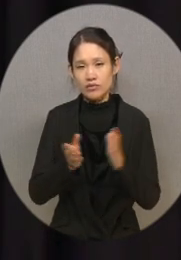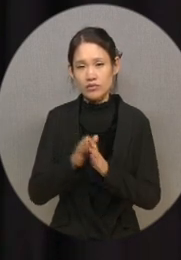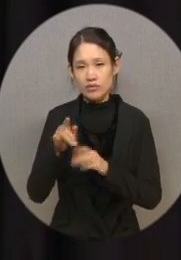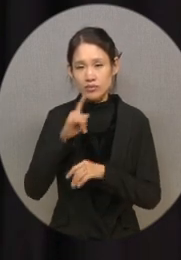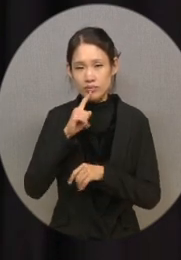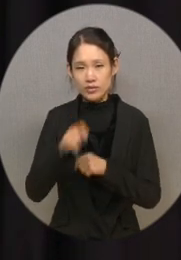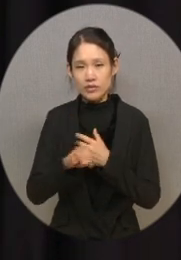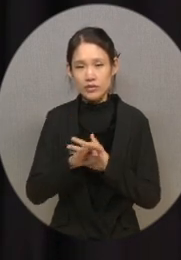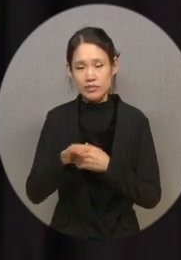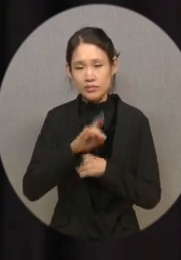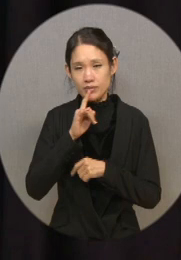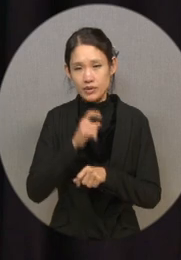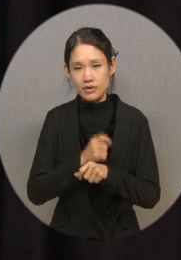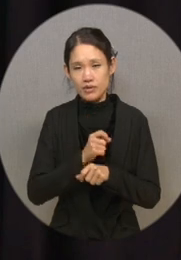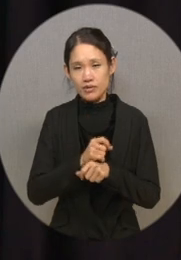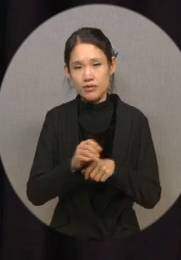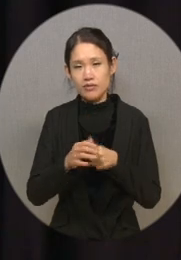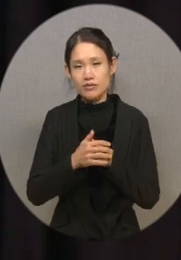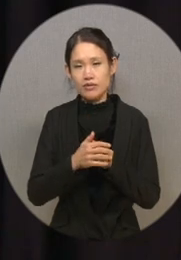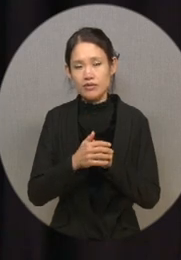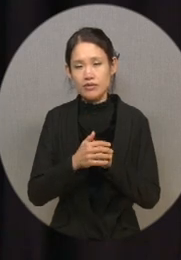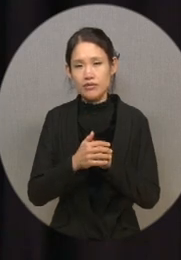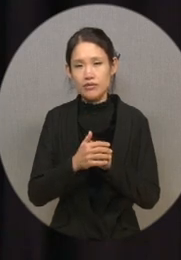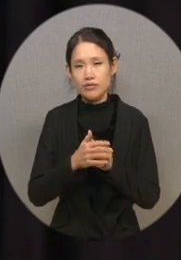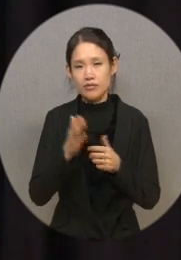공공기관이라고 하는 우리는 말하자면은 이